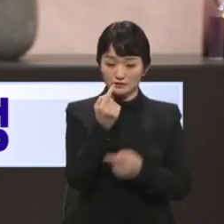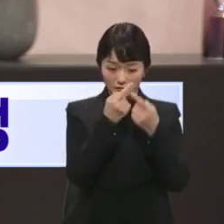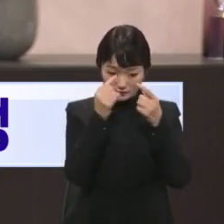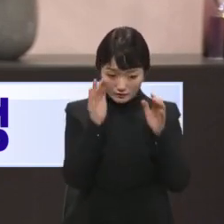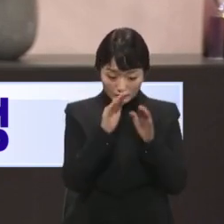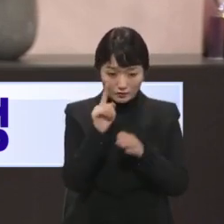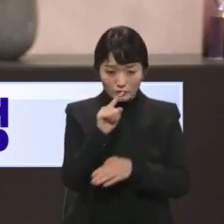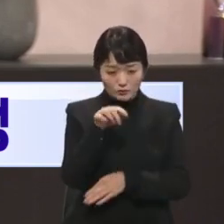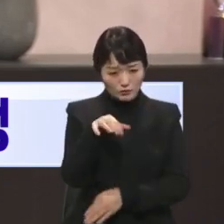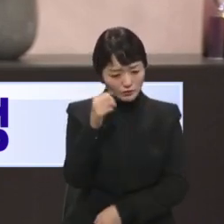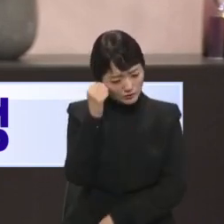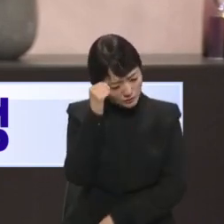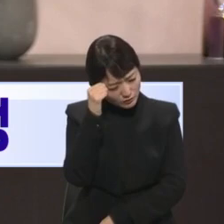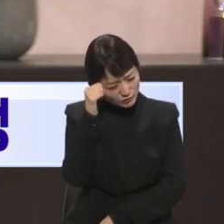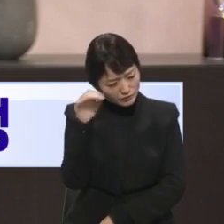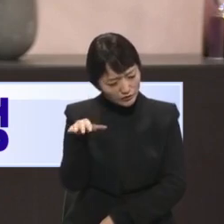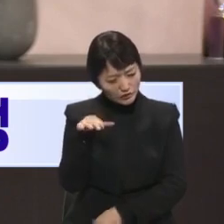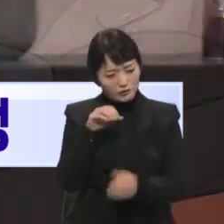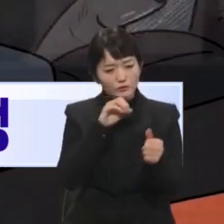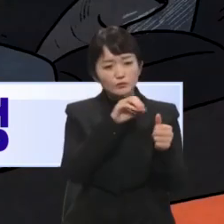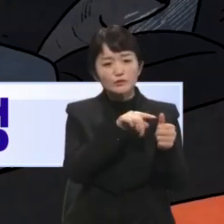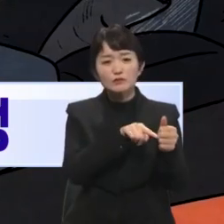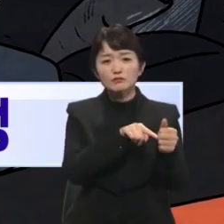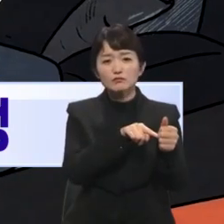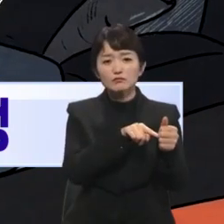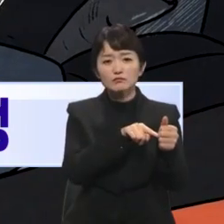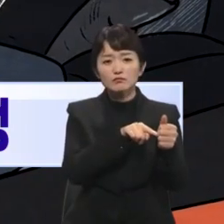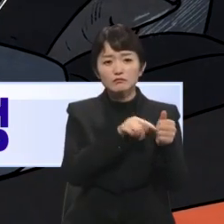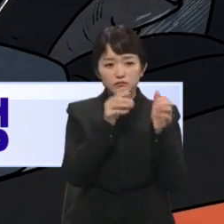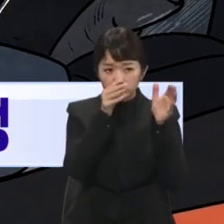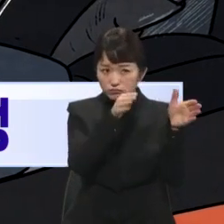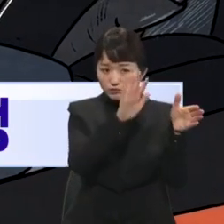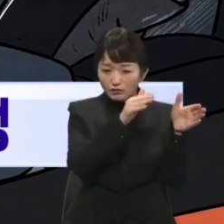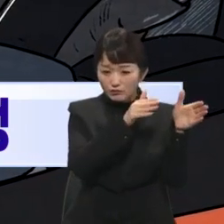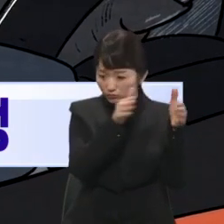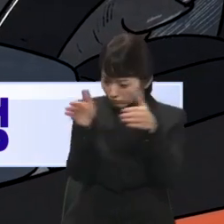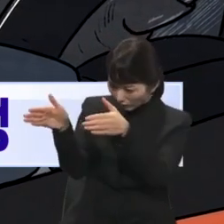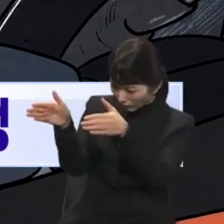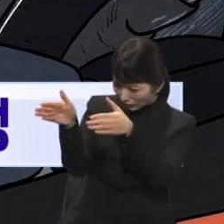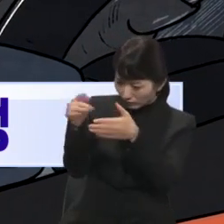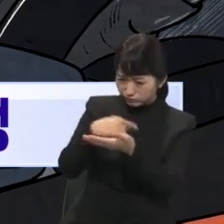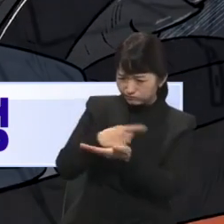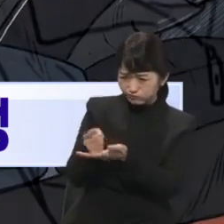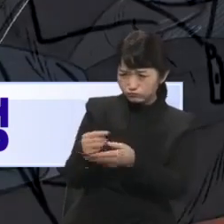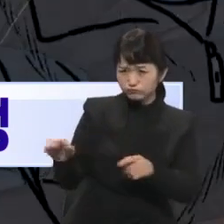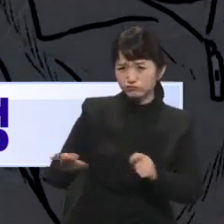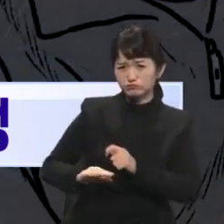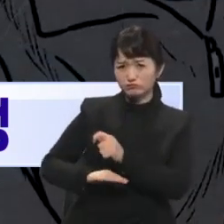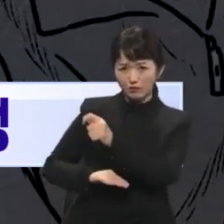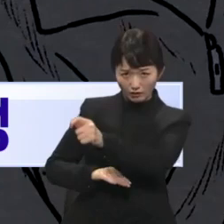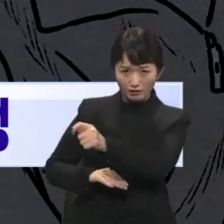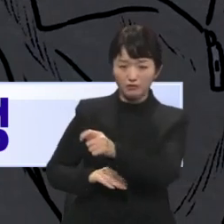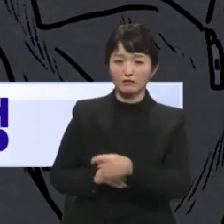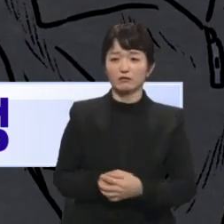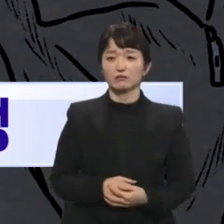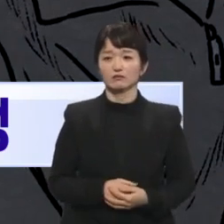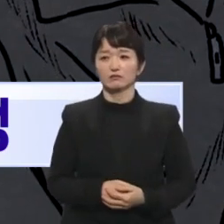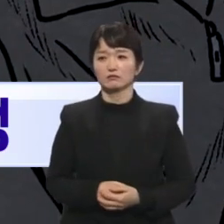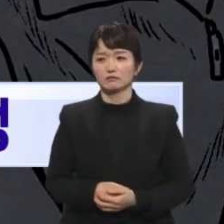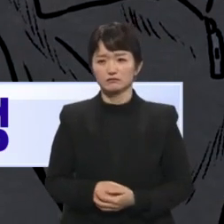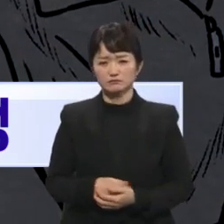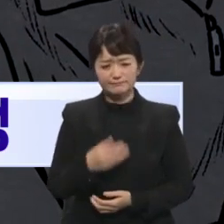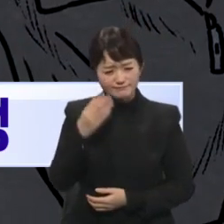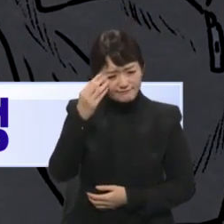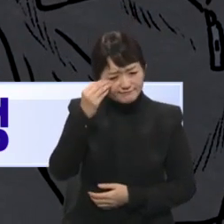대학 기숙사로 가자 그랬는데 그 기숙사로 가지 않고 엉뚱한 곳으로 과속을 해서 하고 가고 있고 또 왜 이상한 대로